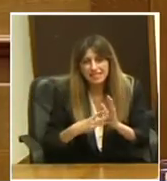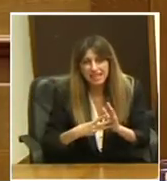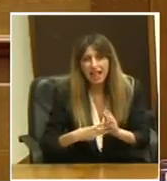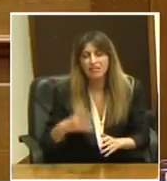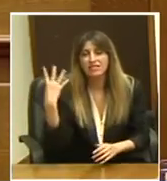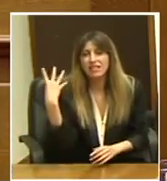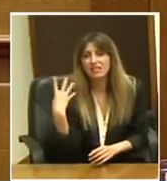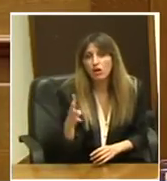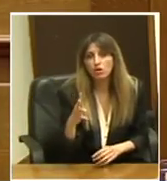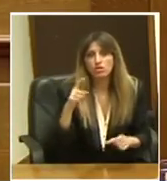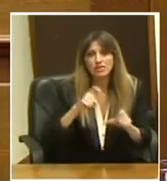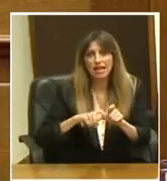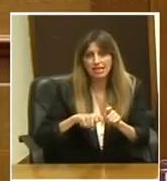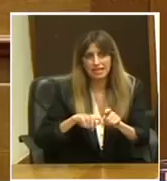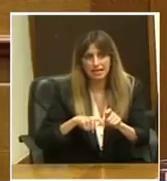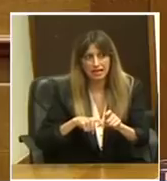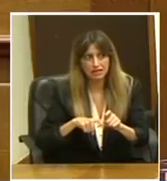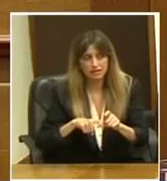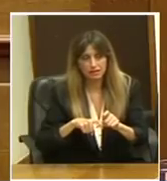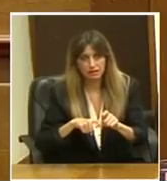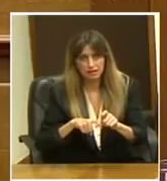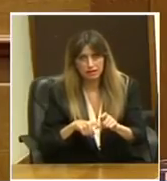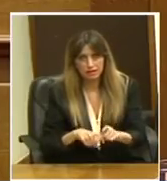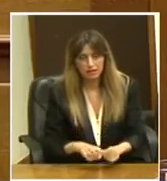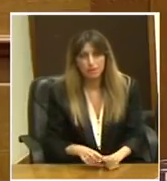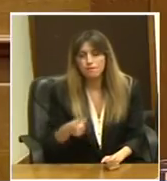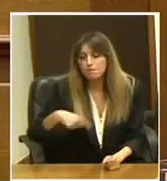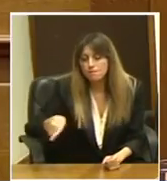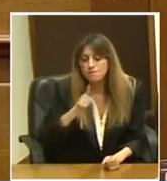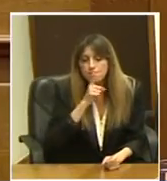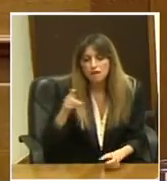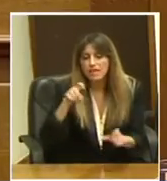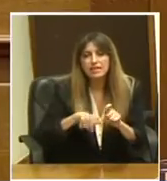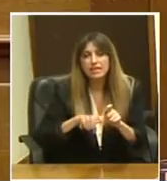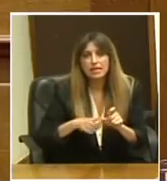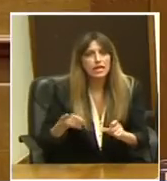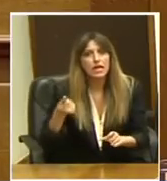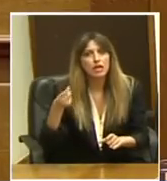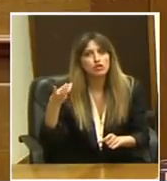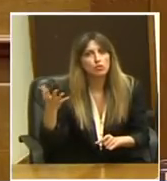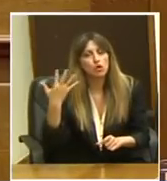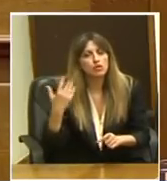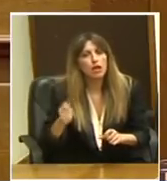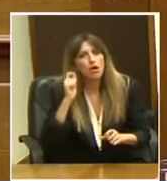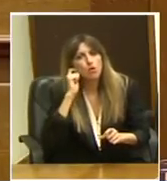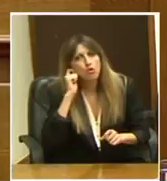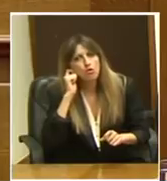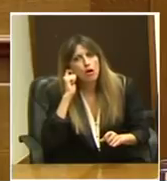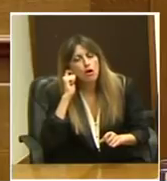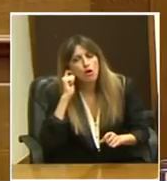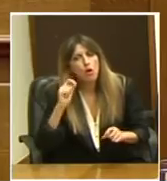3.400. Και πώς θα λυθεί το πρόβλημα των εταιριών αυτών με την ονομασία από ένα χρόνο διαπραγμάτευση για την κάθε